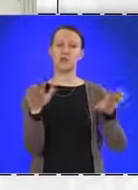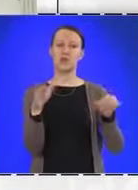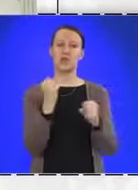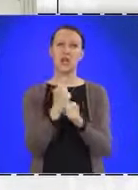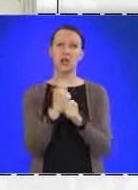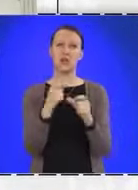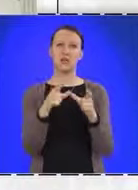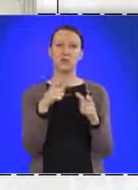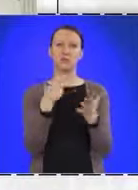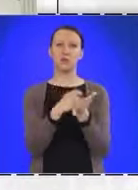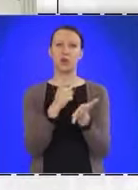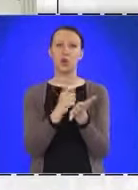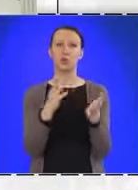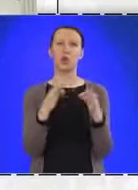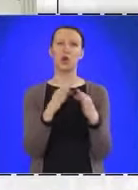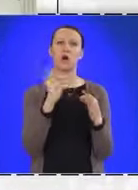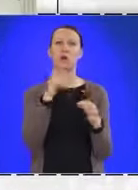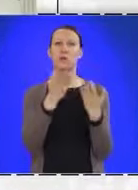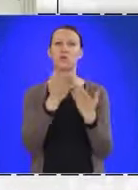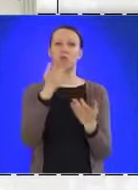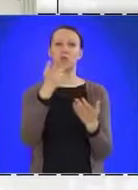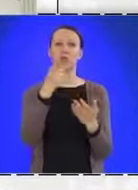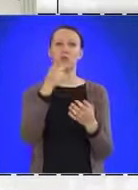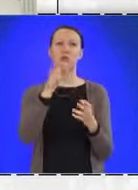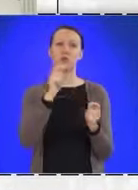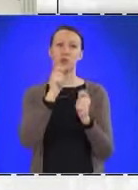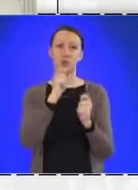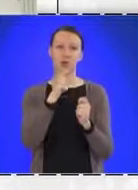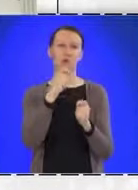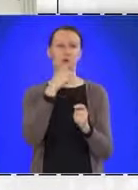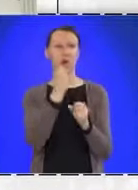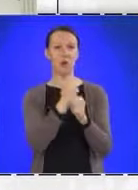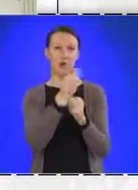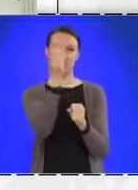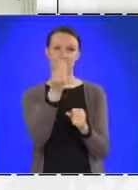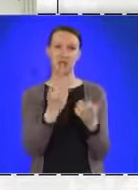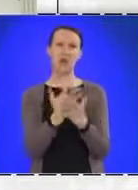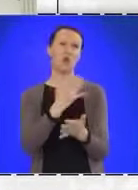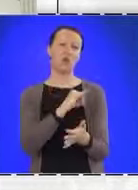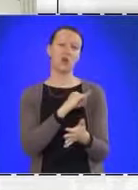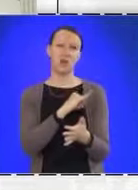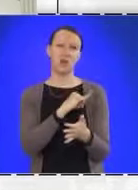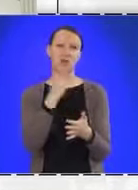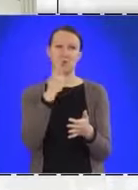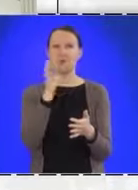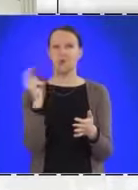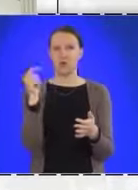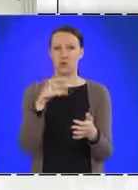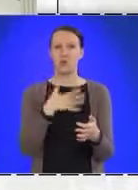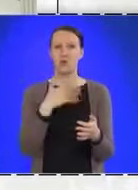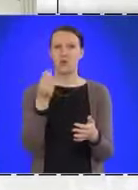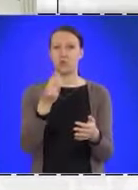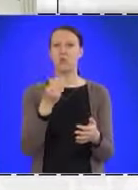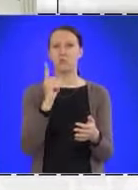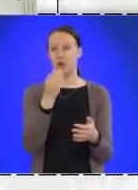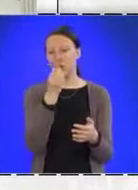tako da su svi radovi u stvari na prodaju, a o tome više vjerojatno se da dogovoriti sa autoricama. Ako neko zainteresiran, to je naravno